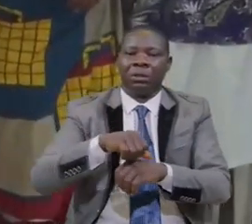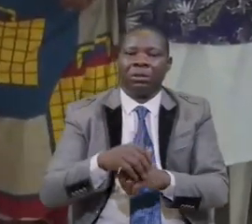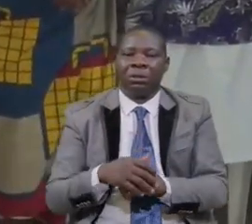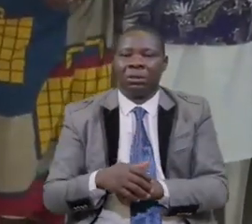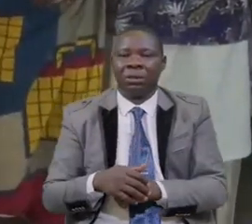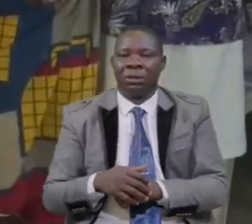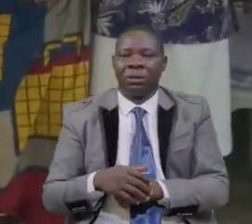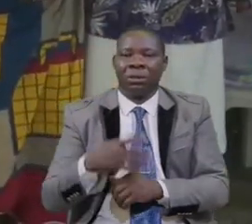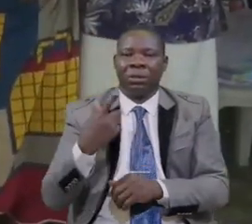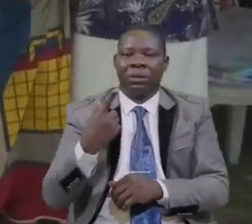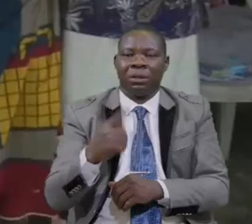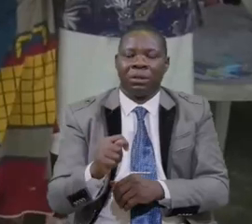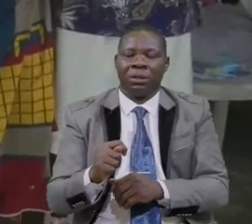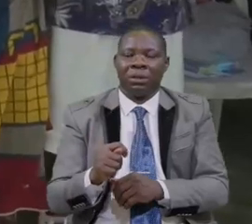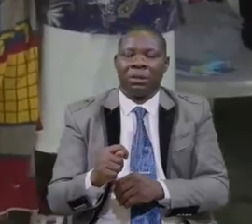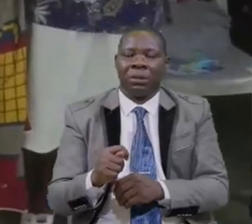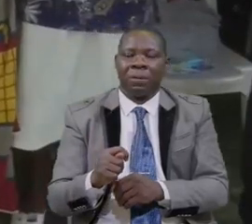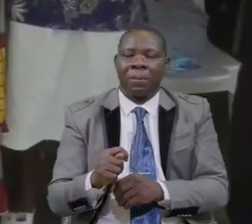qui demeure,